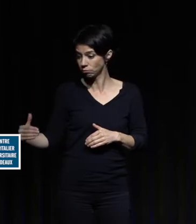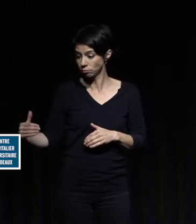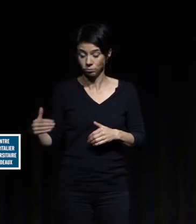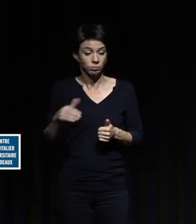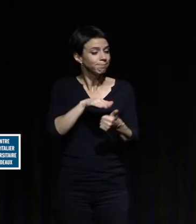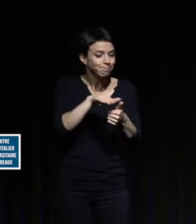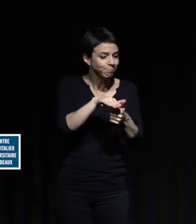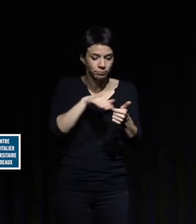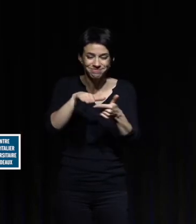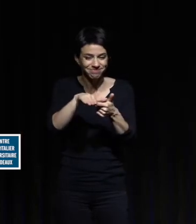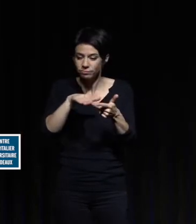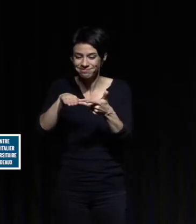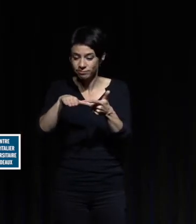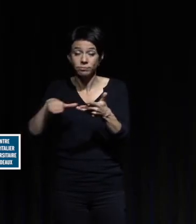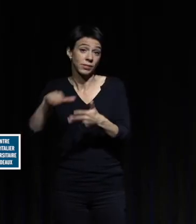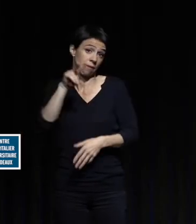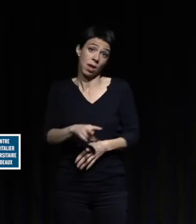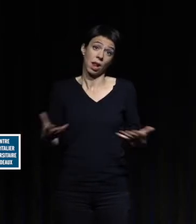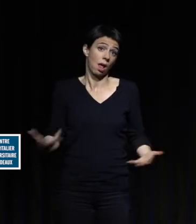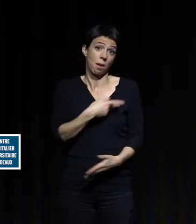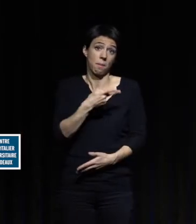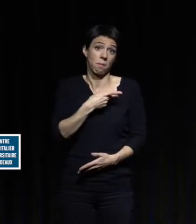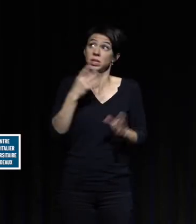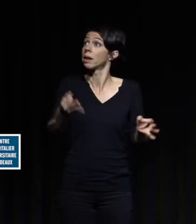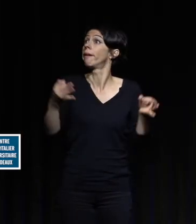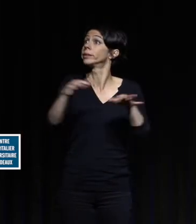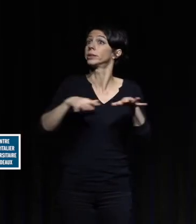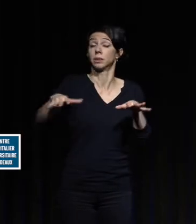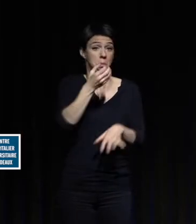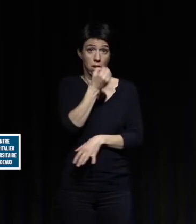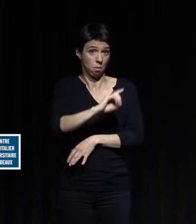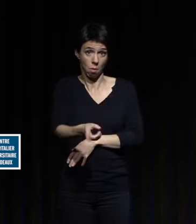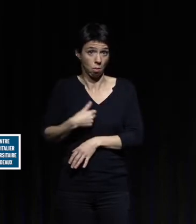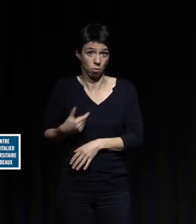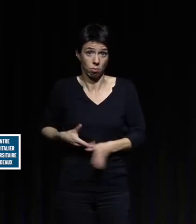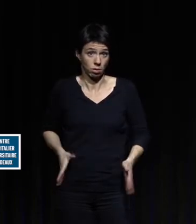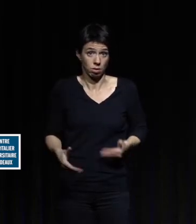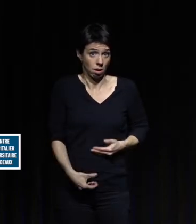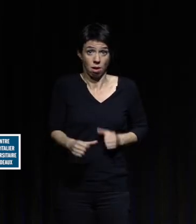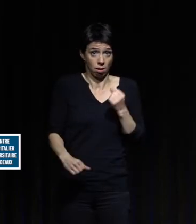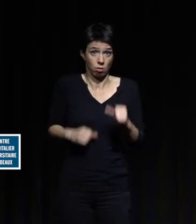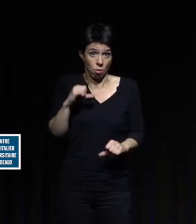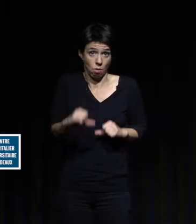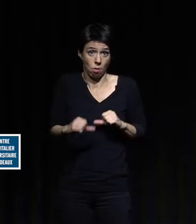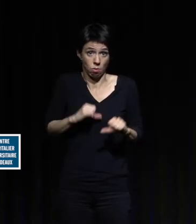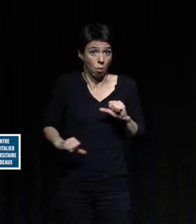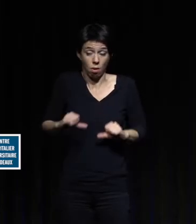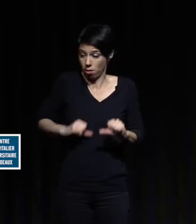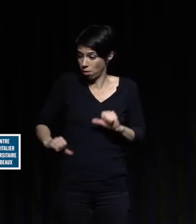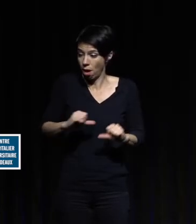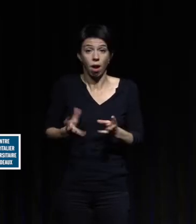la médecine classique, elle n'est pas bonne, elle ne résout pas le problème d'algie pelvienne chronique. Une partie de ces algies